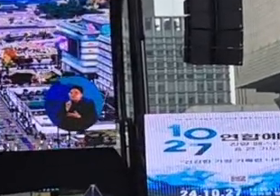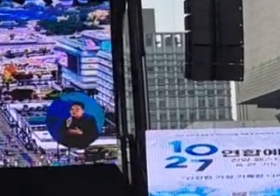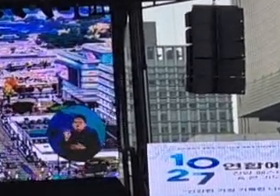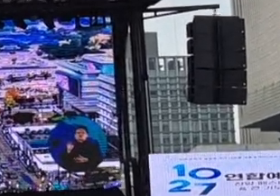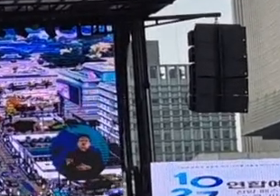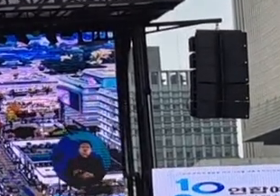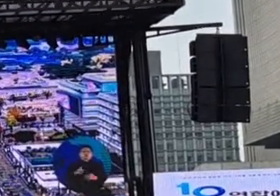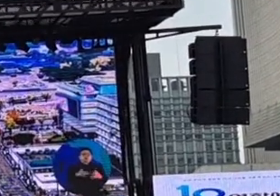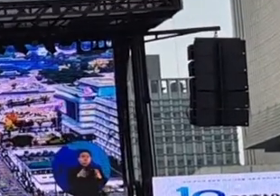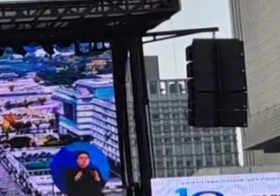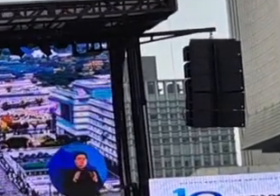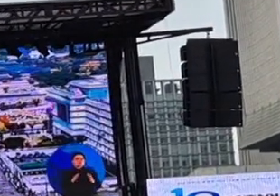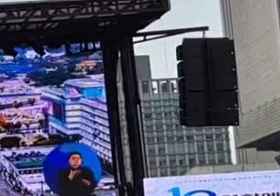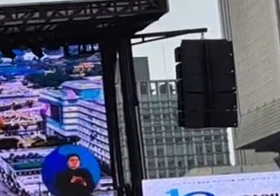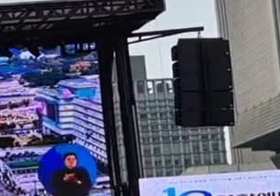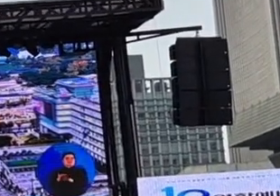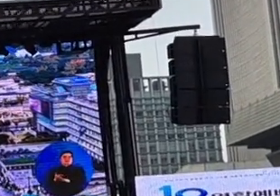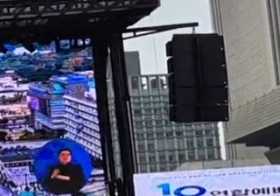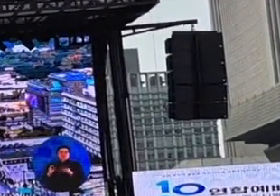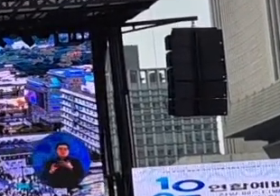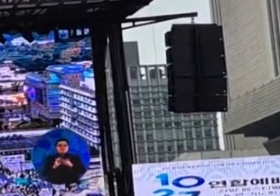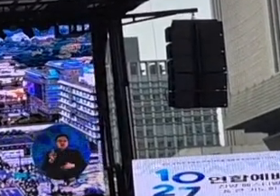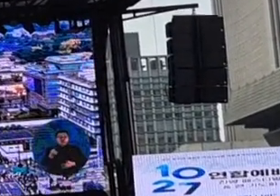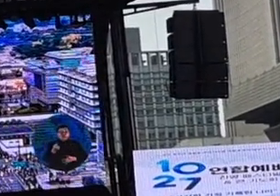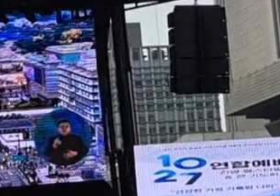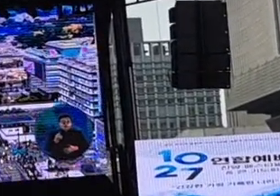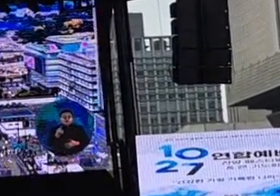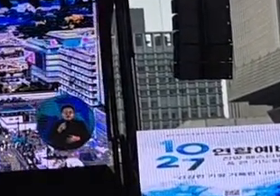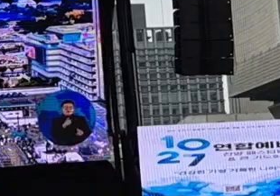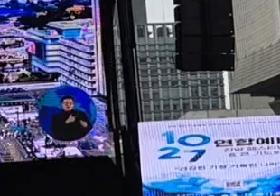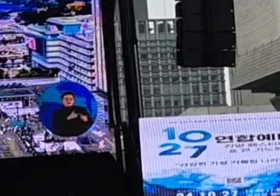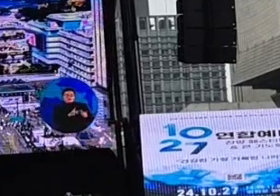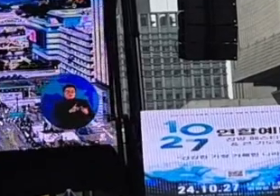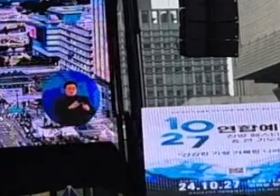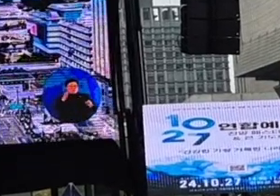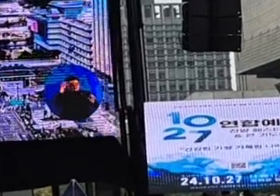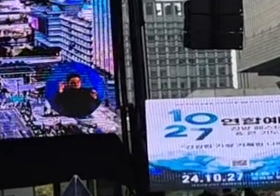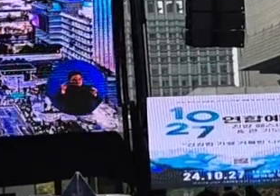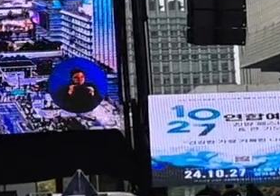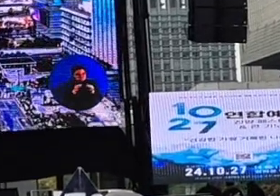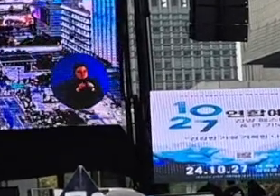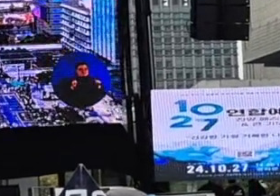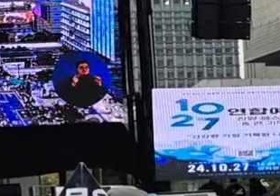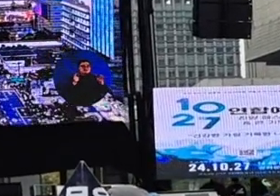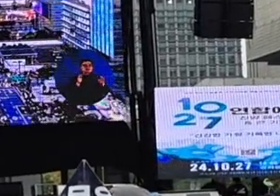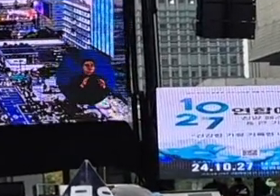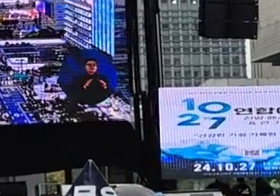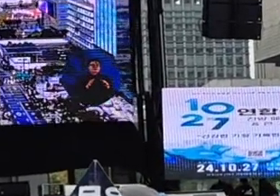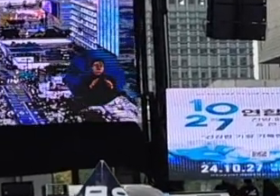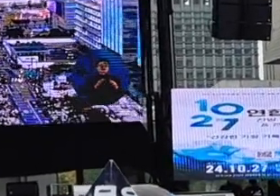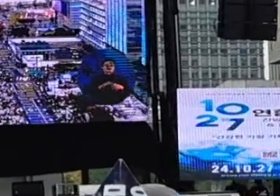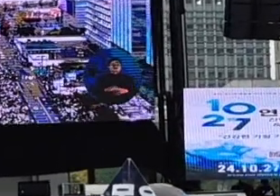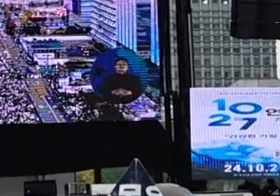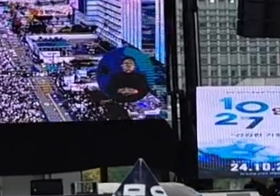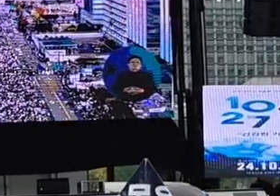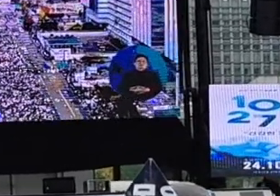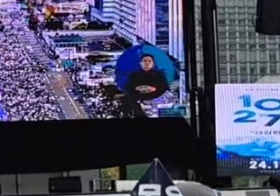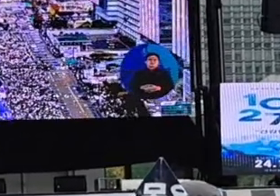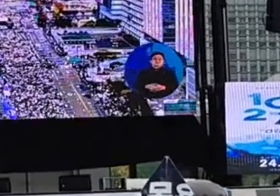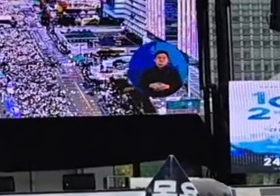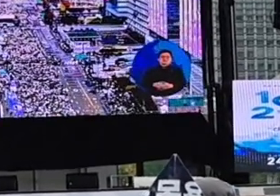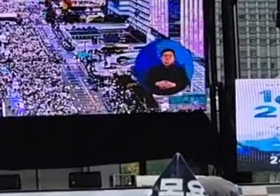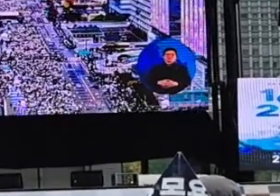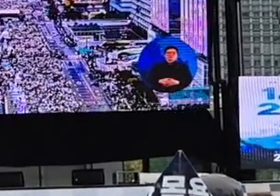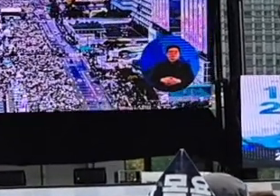만약에 100만 명이 동성애를 지지하는 사람들이 모였다면 메인 뉴스로 도배를 하게 될 것이고